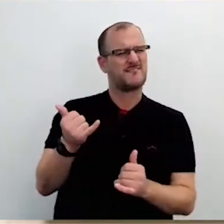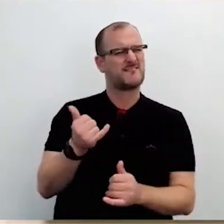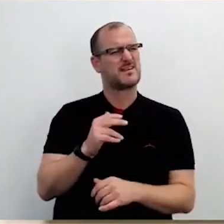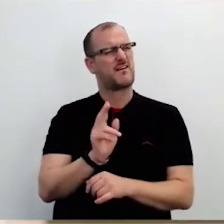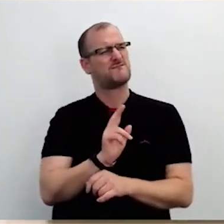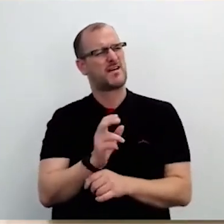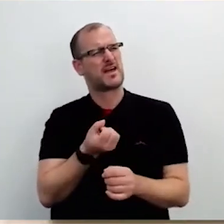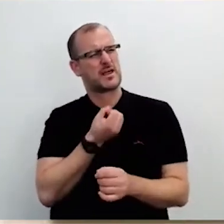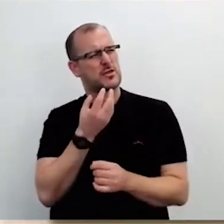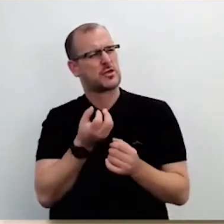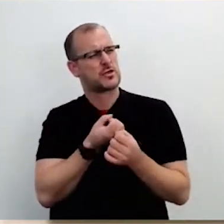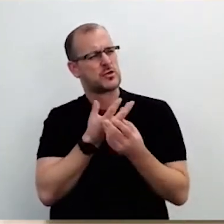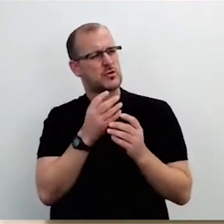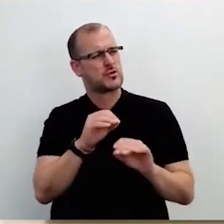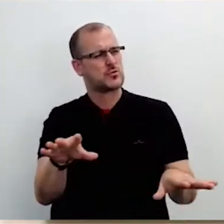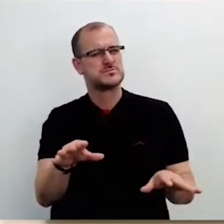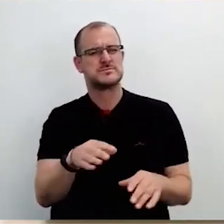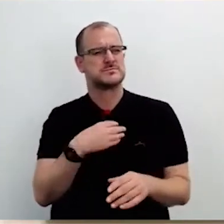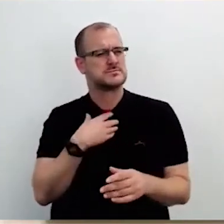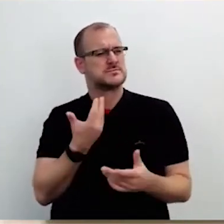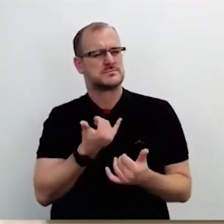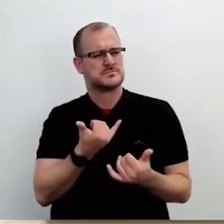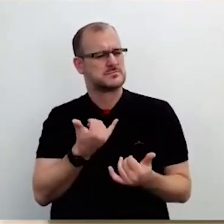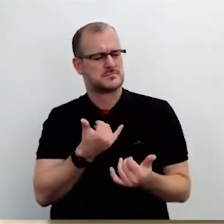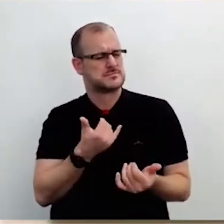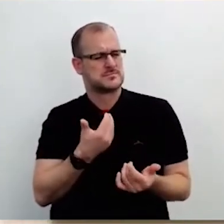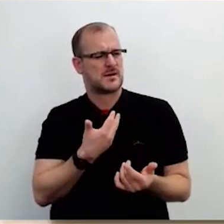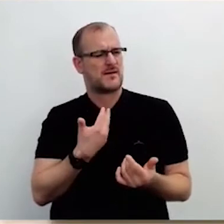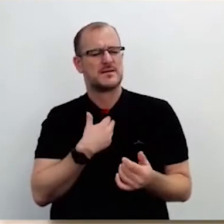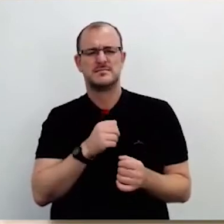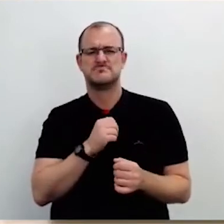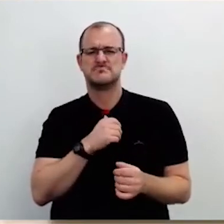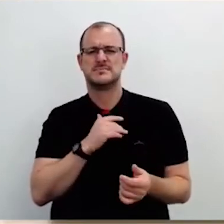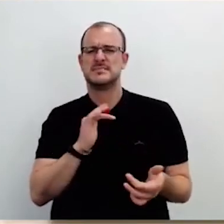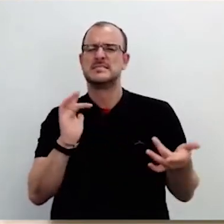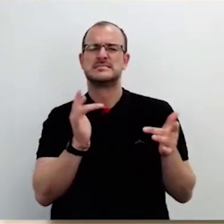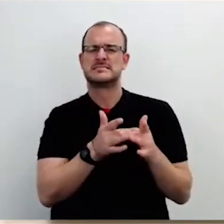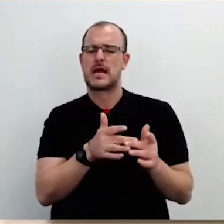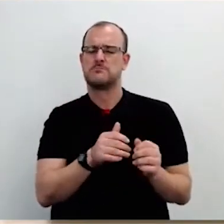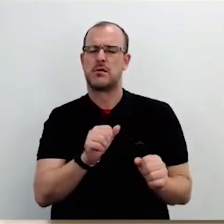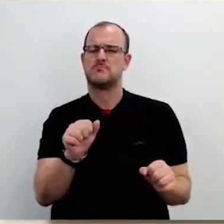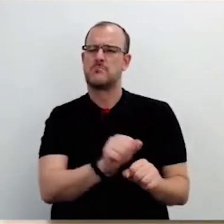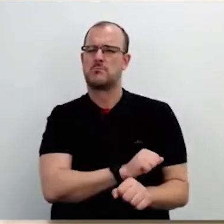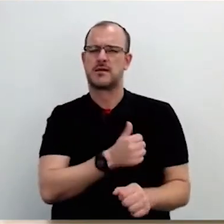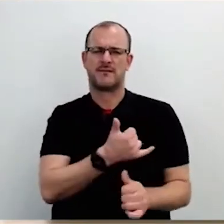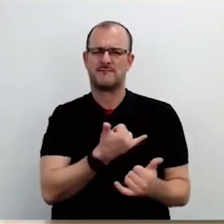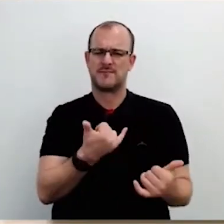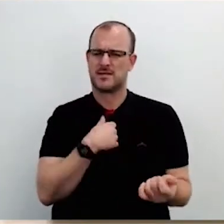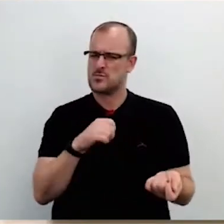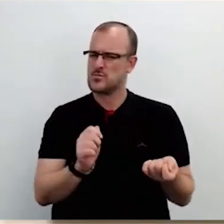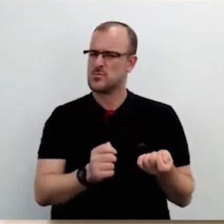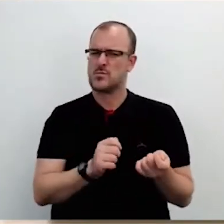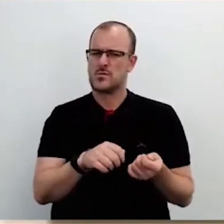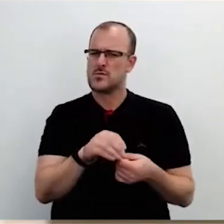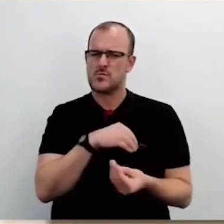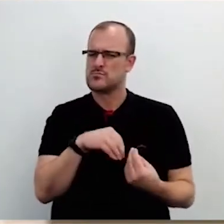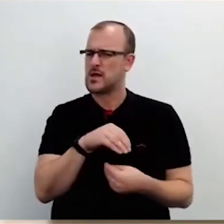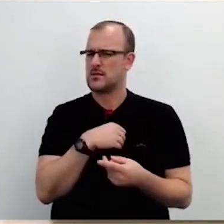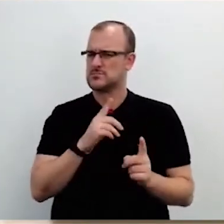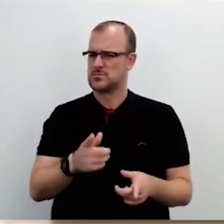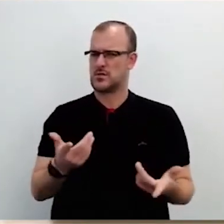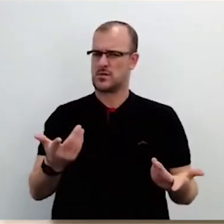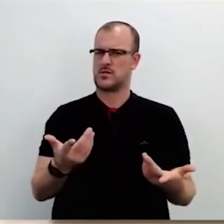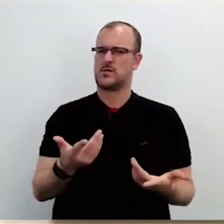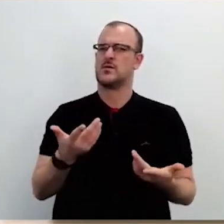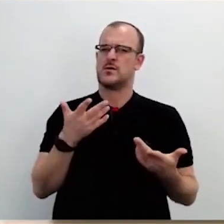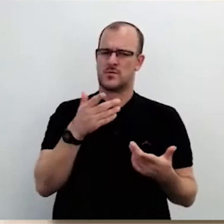News? Ja, wie gehe ich mit Cybermobbing um? Wie schütze ich denn meine eigenen Daten? Ist ja ein Punkt, der eben auch angesprochen wurde.